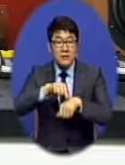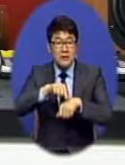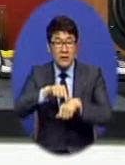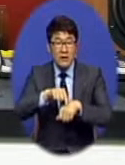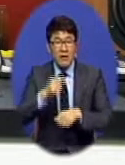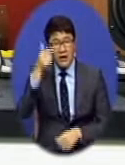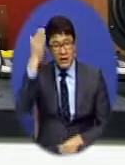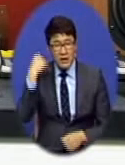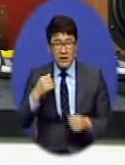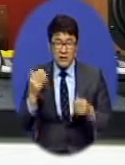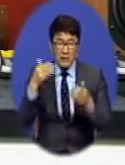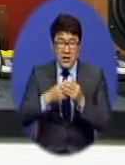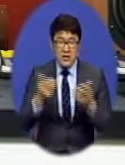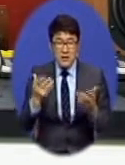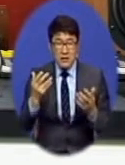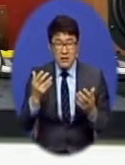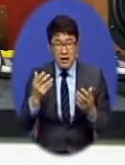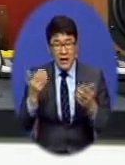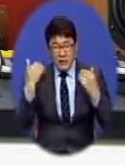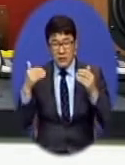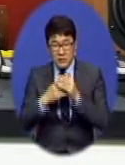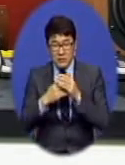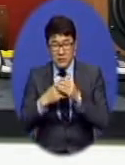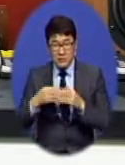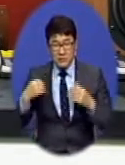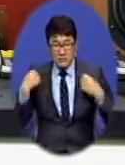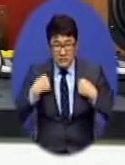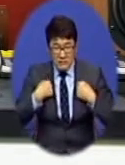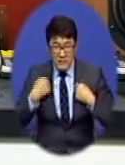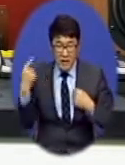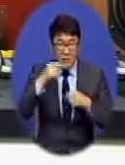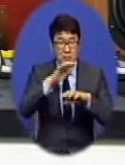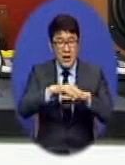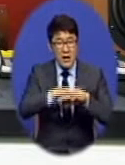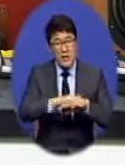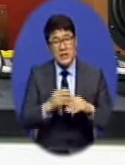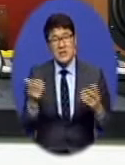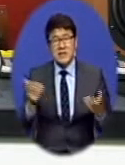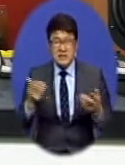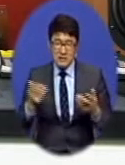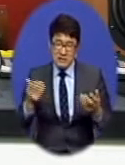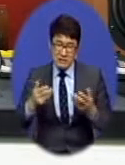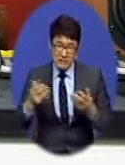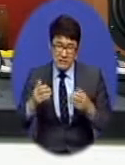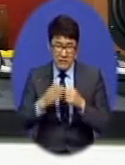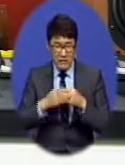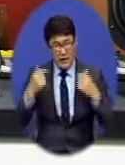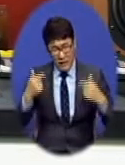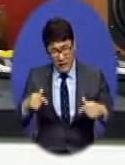네. 일하느라고 네. 학교에서 그냥 끝나자마자 책가방 들고 집에 와서 밭에 가서 일하는 게 유일한.